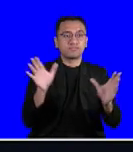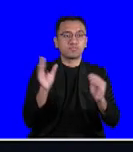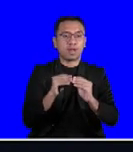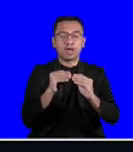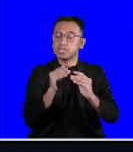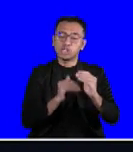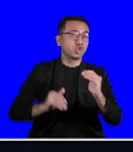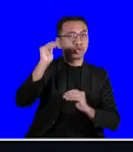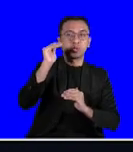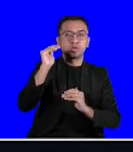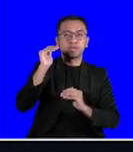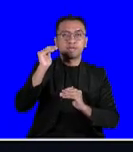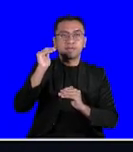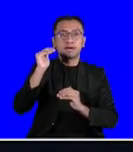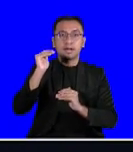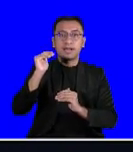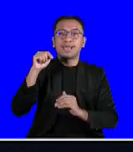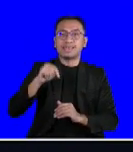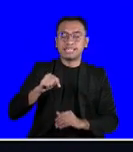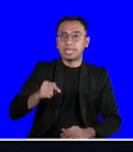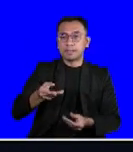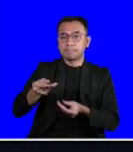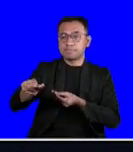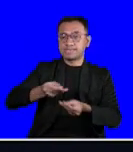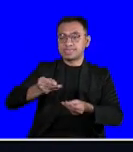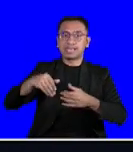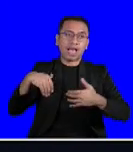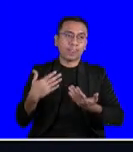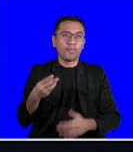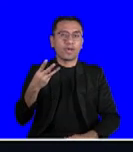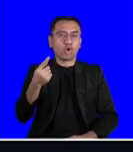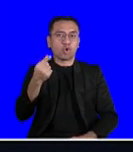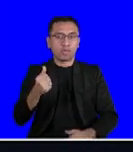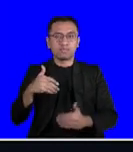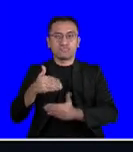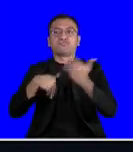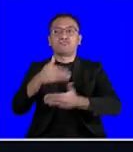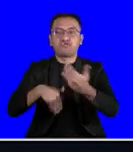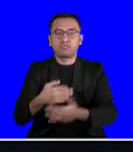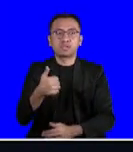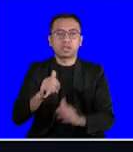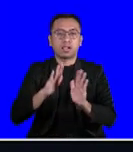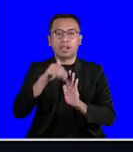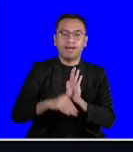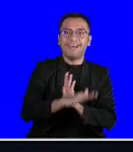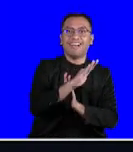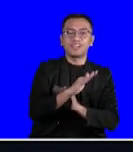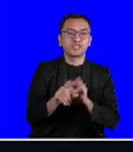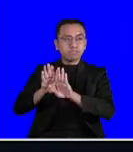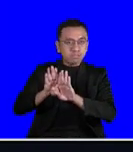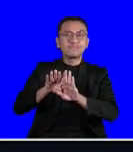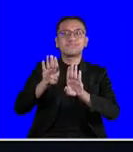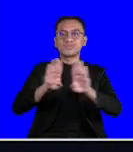ya, maka otomatis bisnis-bisnis atau ekonomi juga akan berjalan kembali. Yang tadinya tutup akan buka